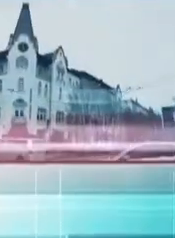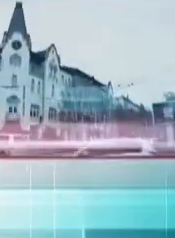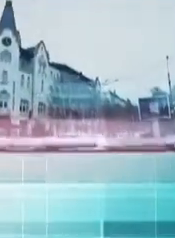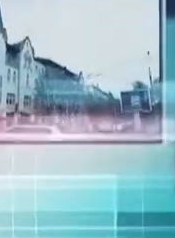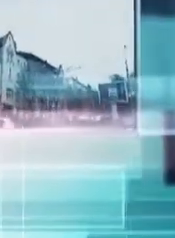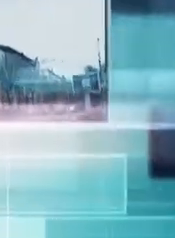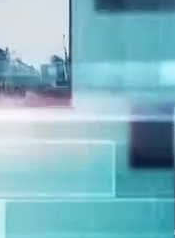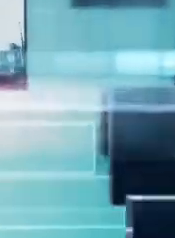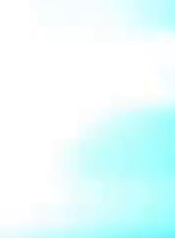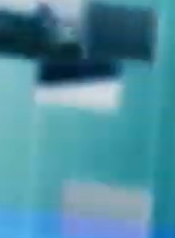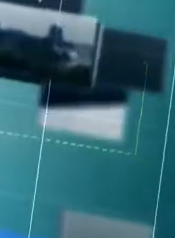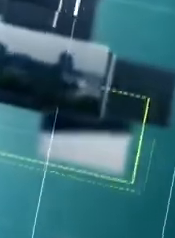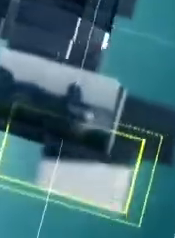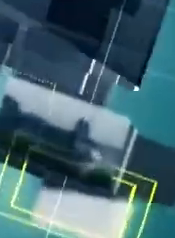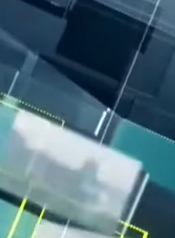Музика